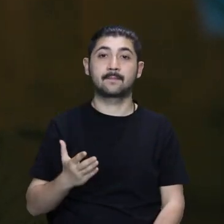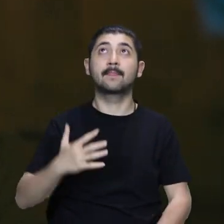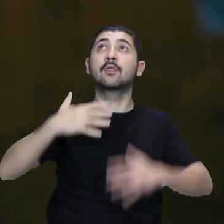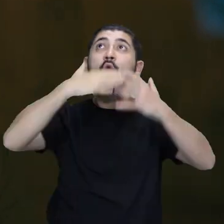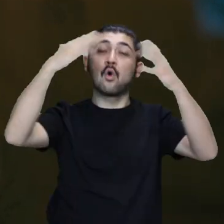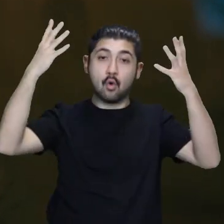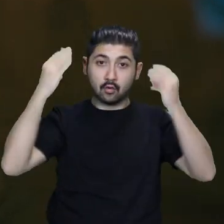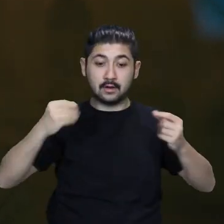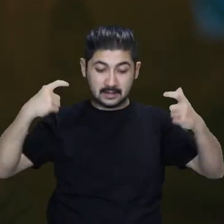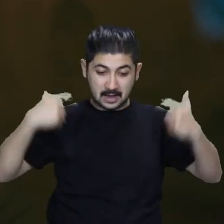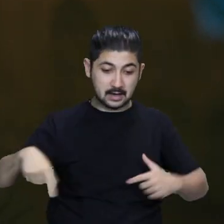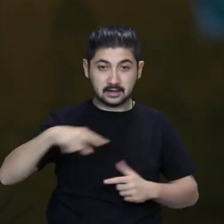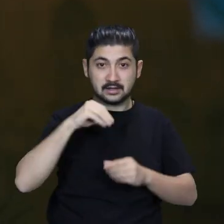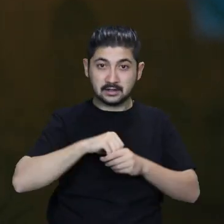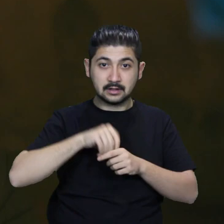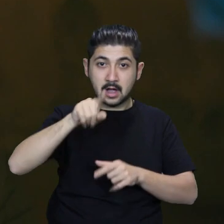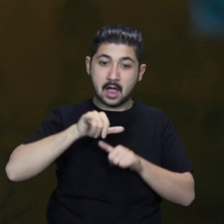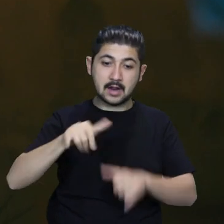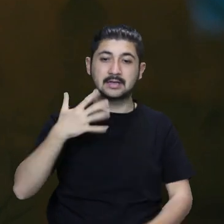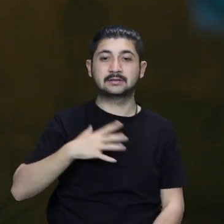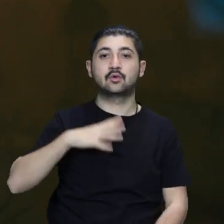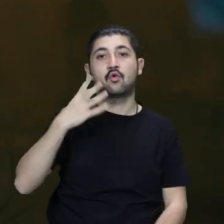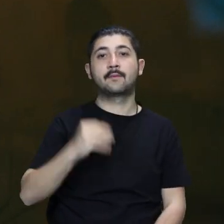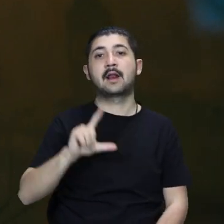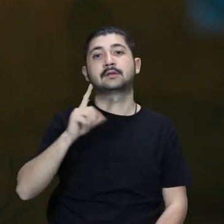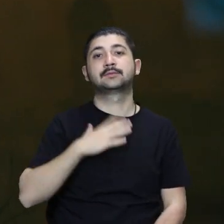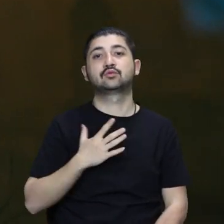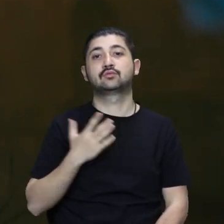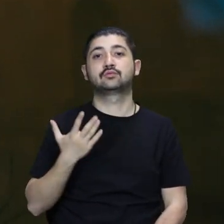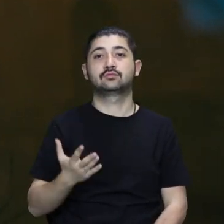Gökte olduğu gibi yeryüzünde de senin istediğin olsun.